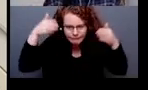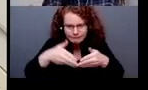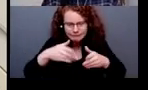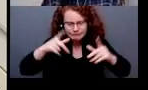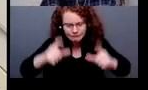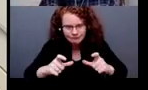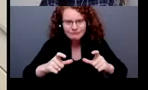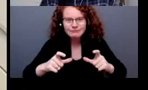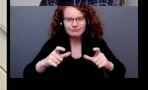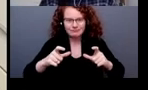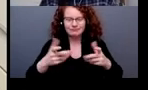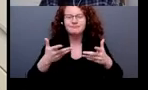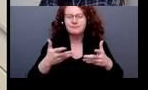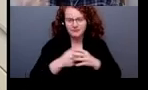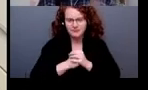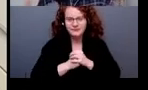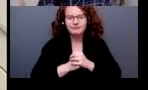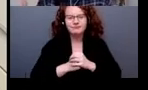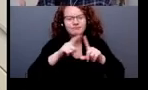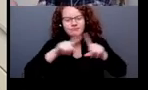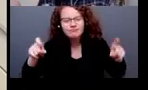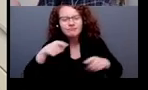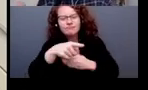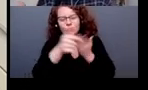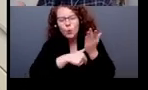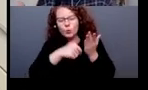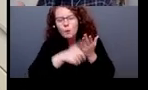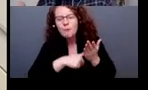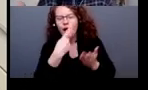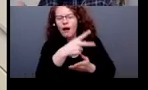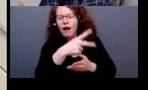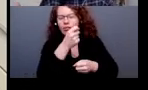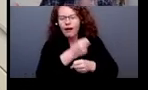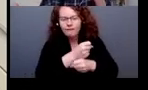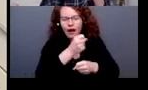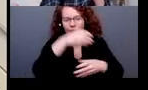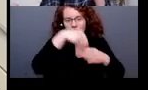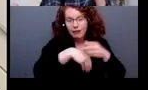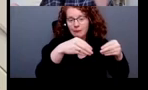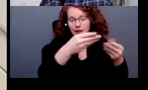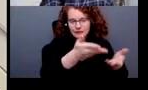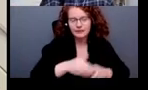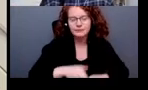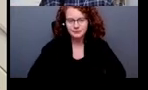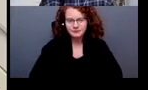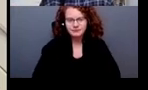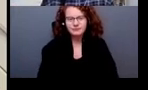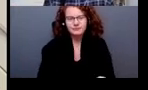plans serrés avec des documents de travail qu'utilisent les personnes dans ces lieux.